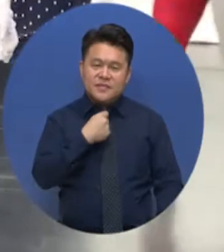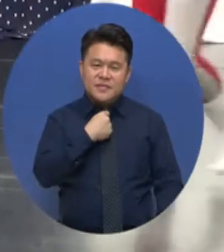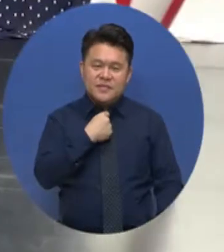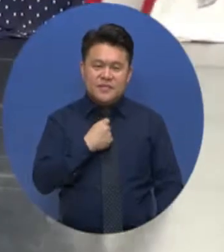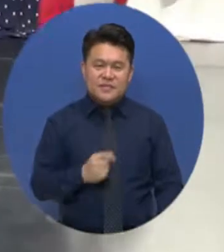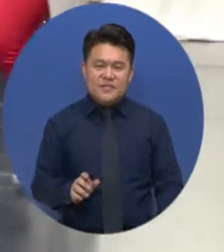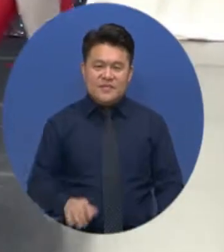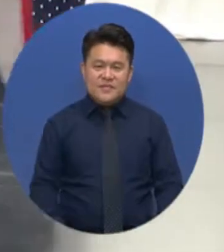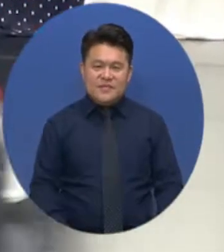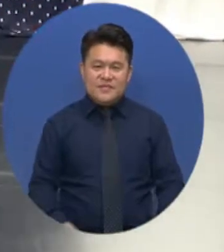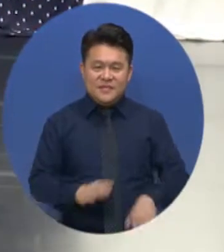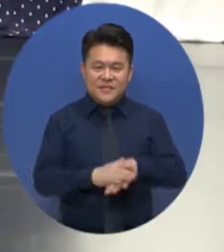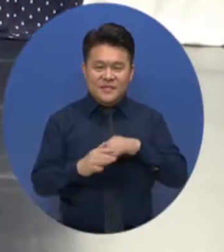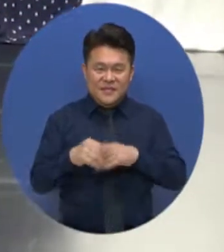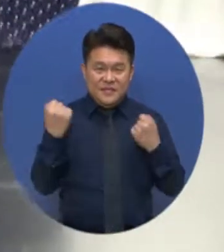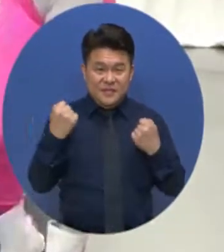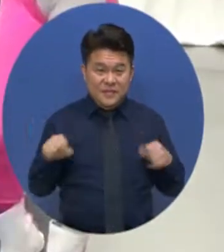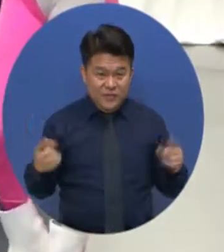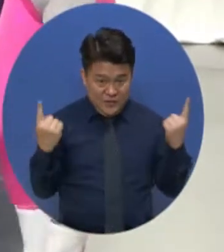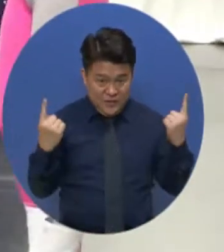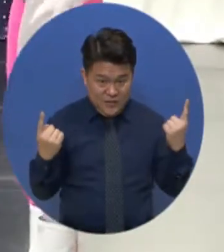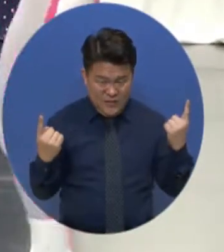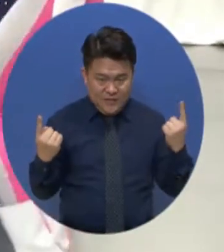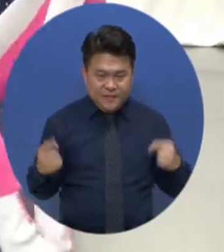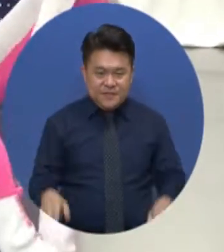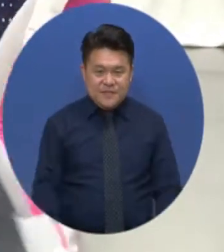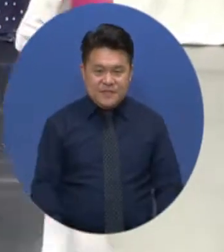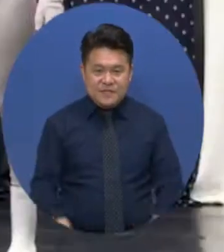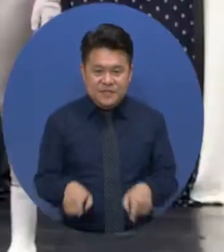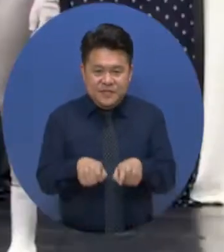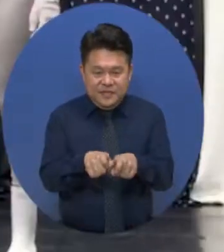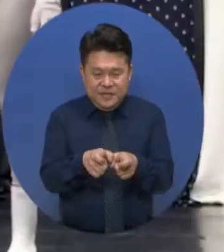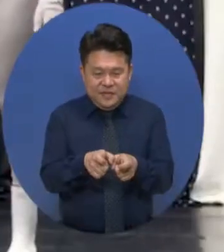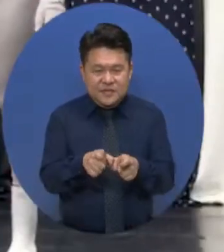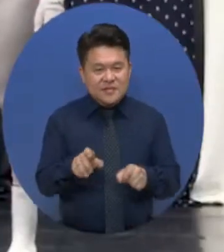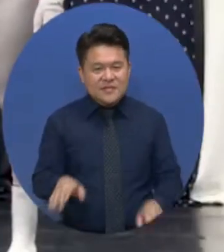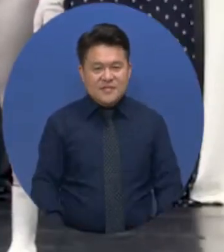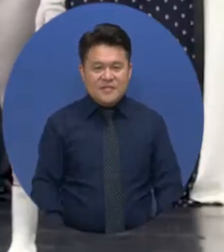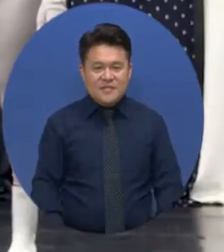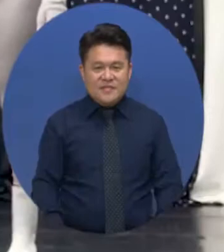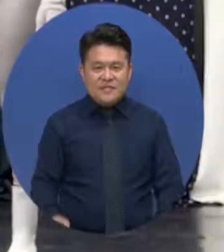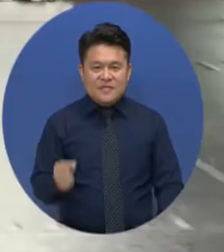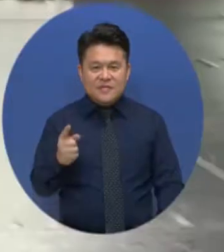함께 움직인다고요? 네! 아 제가 오다리라서 움직여요.